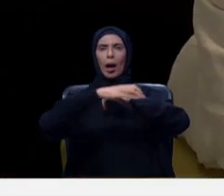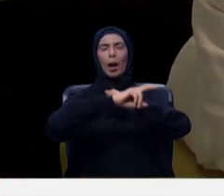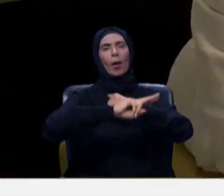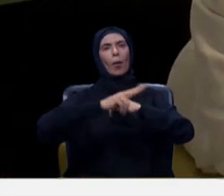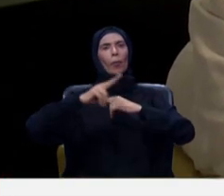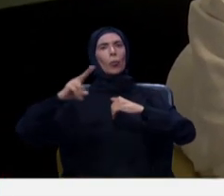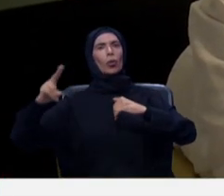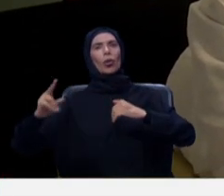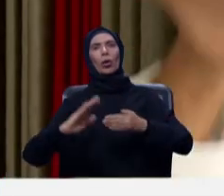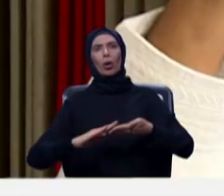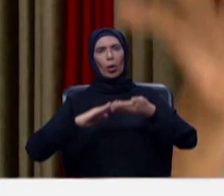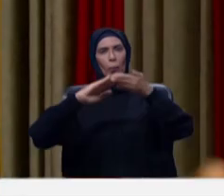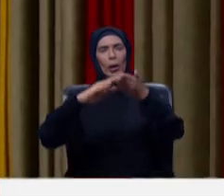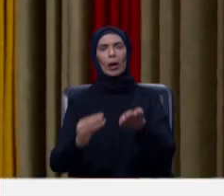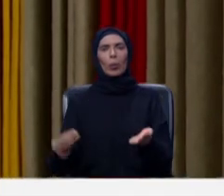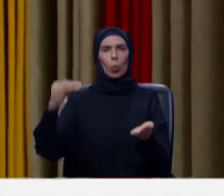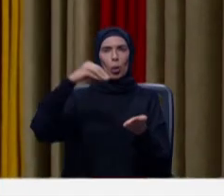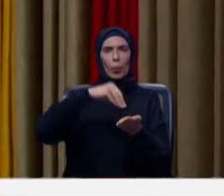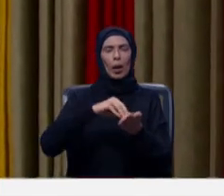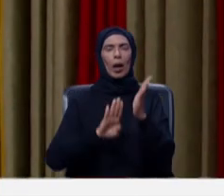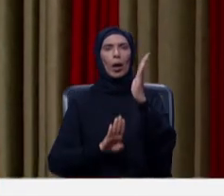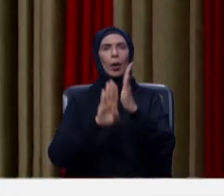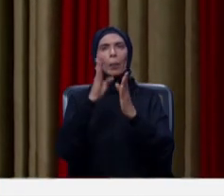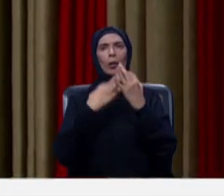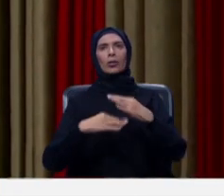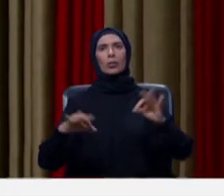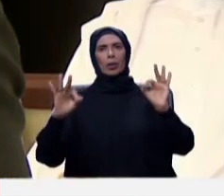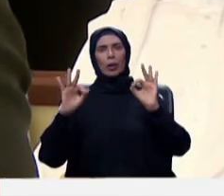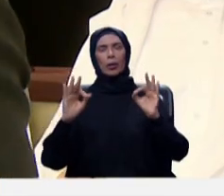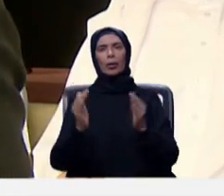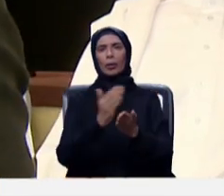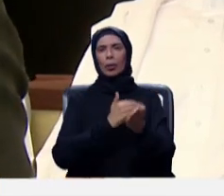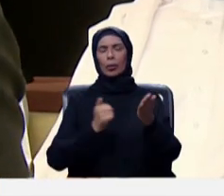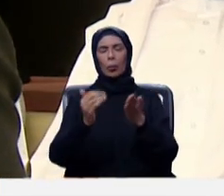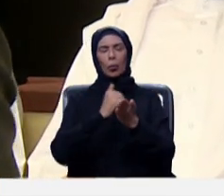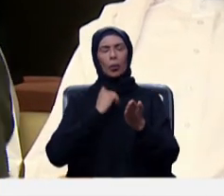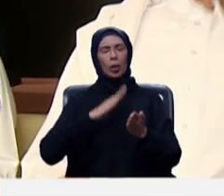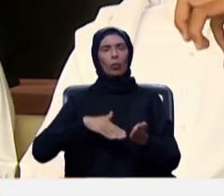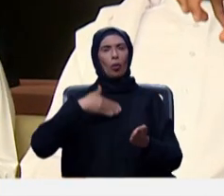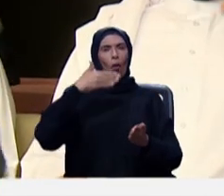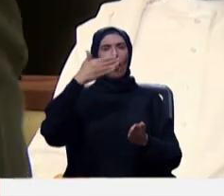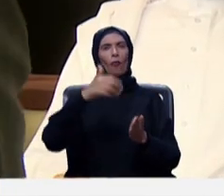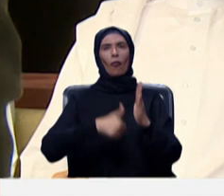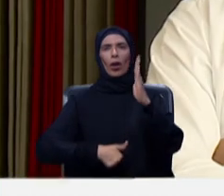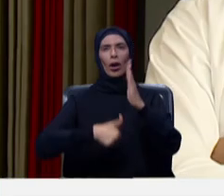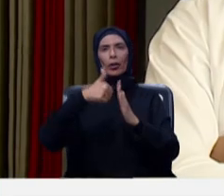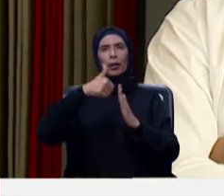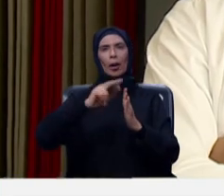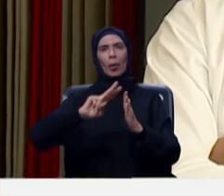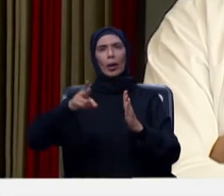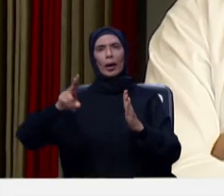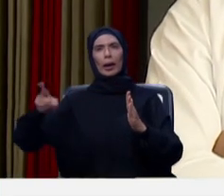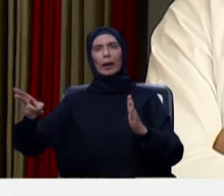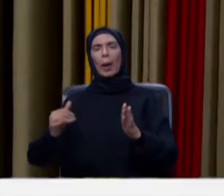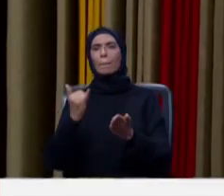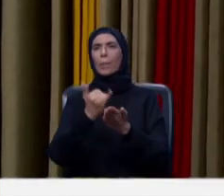التي ستساهم بزيادة عملية النمو الشاملة في الجانب الاقتصادي، متمنيا سموه كل التوفيق والنجاح لكافة مسؤولي